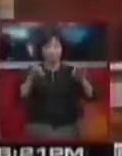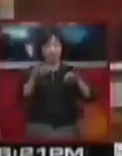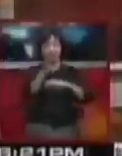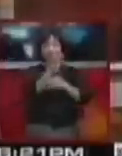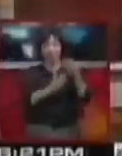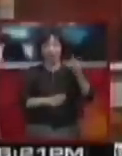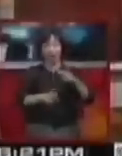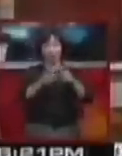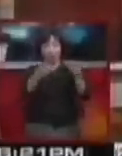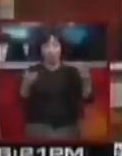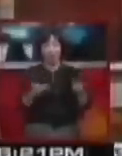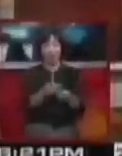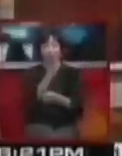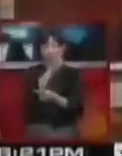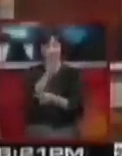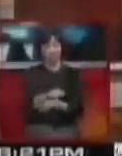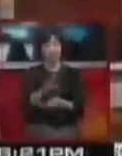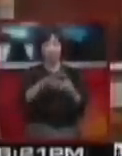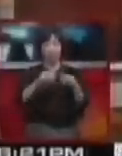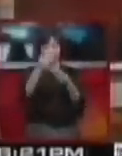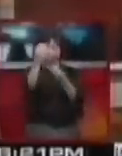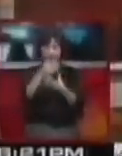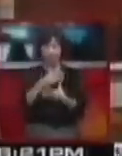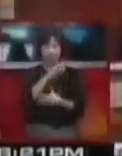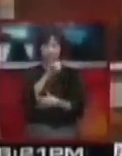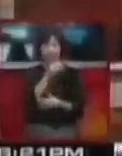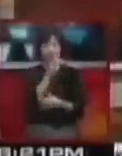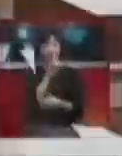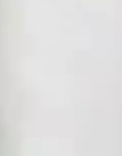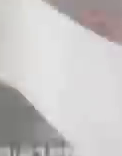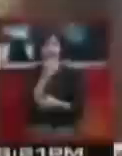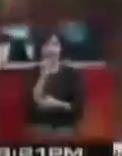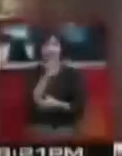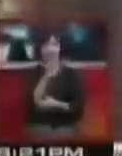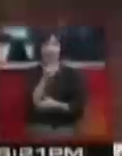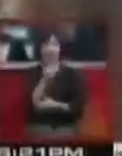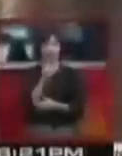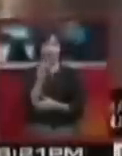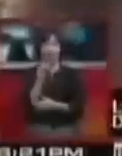pagbaha sa ilang lugar sa Metro Manila. Ikwento mo, Jay De Castro.